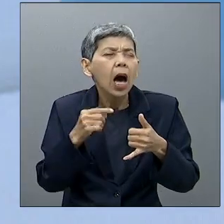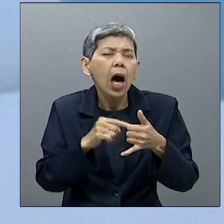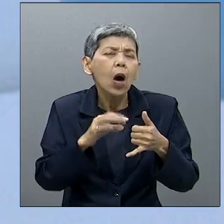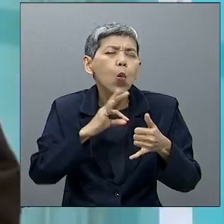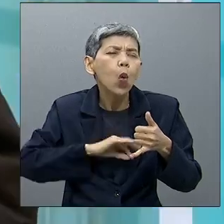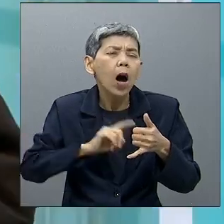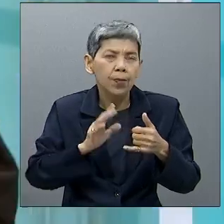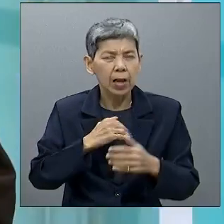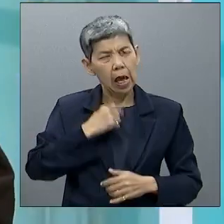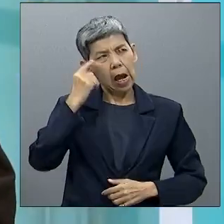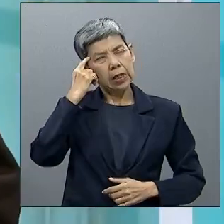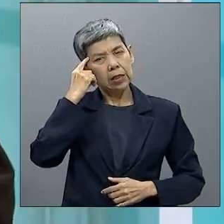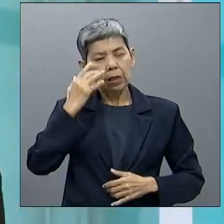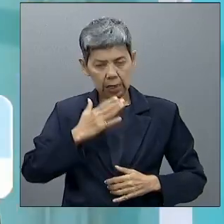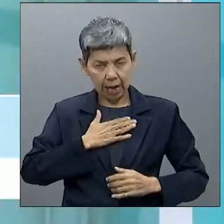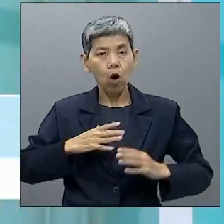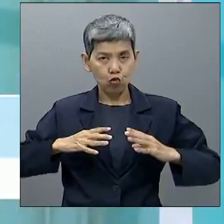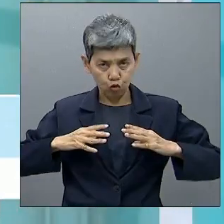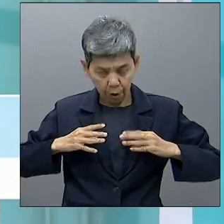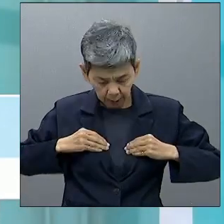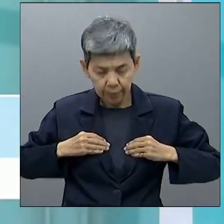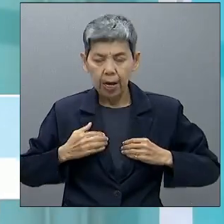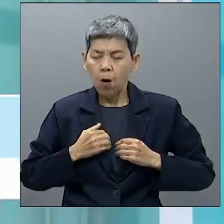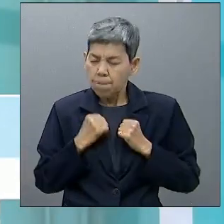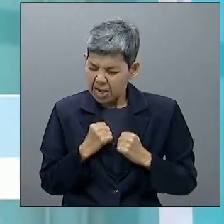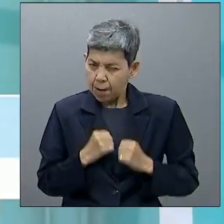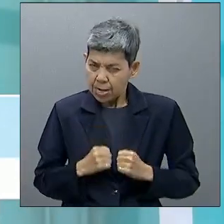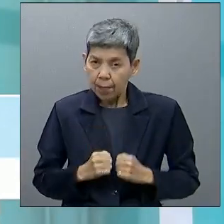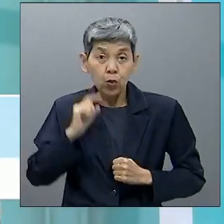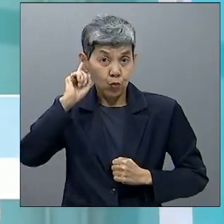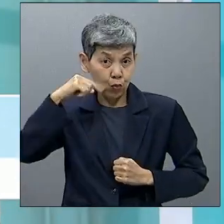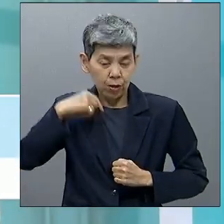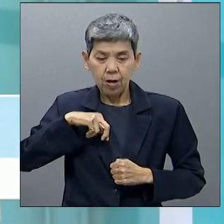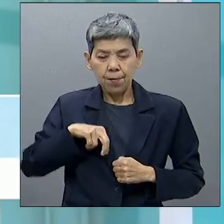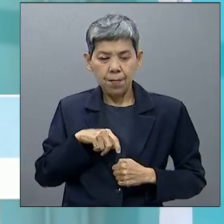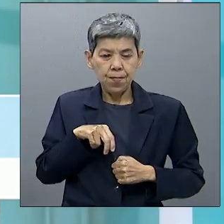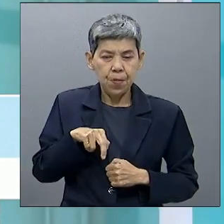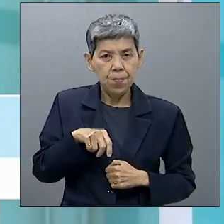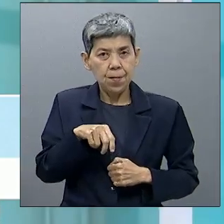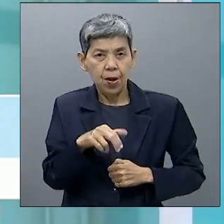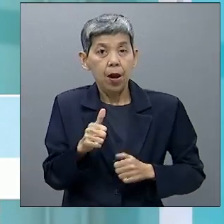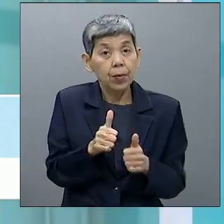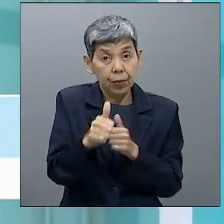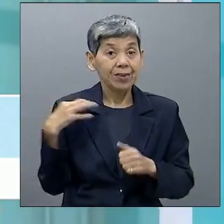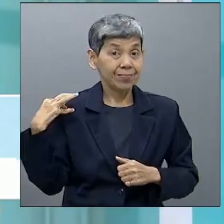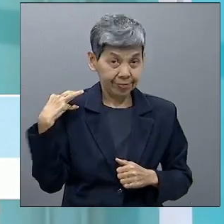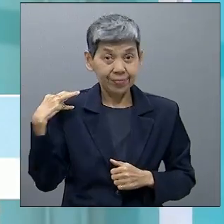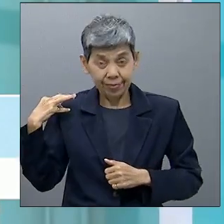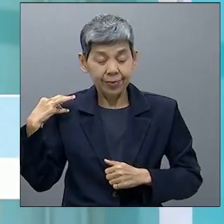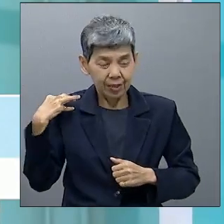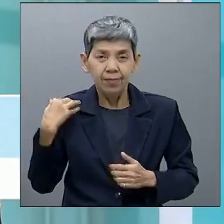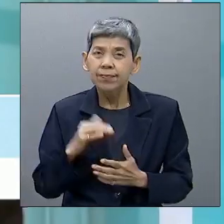คะพี่หนุ่ม พี่คิดว่าการยอมรับตัวเองหรือว่าการแข่งขันกับตัวเองผู้หญิงคนนึงเดินเข้ามาบนเวทีการประกวดนางงาม